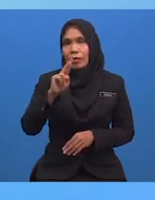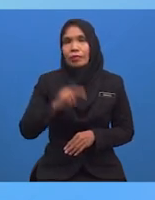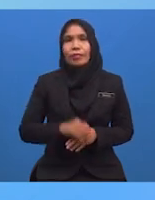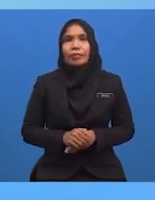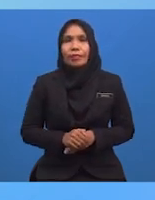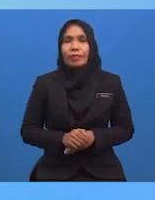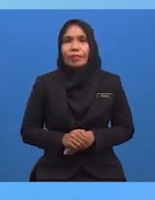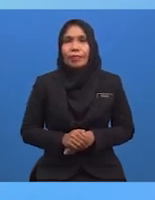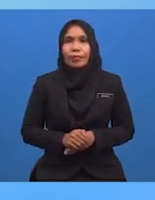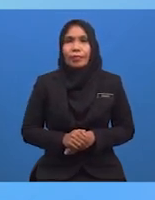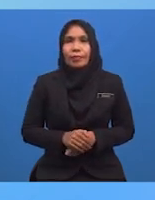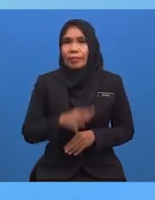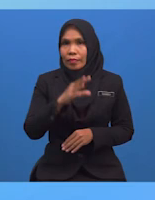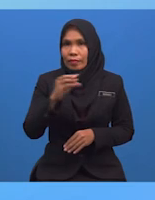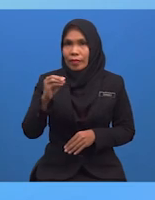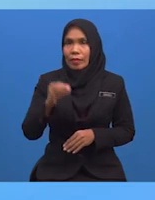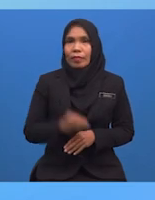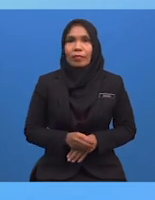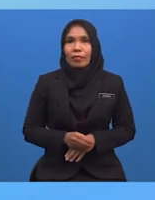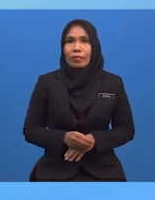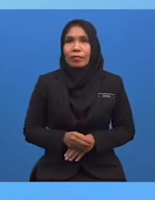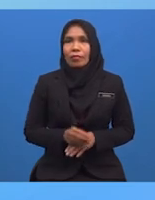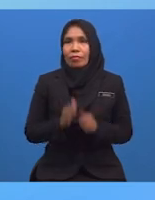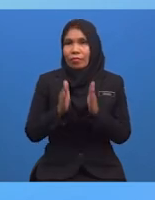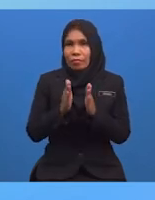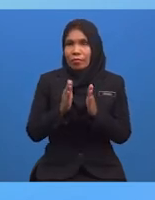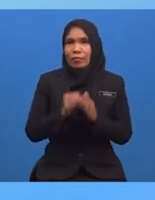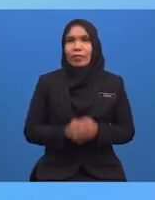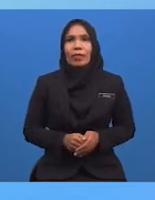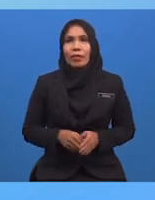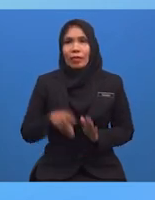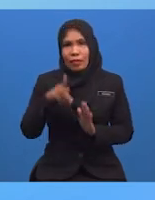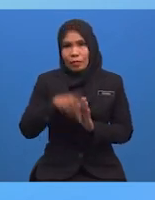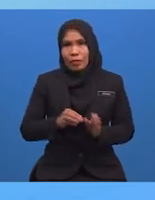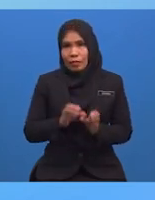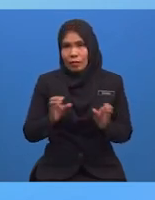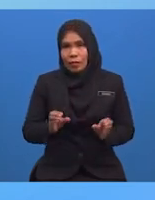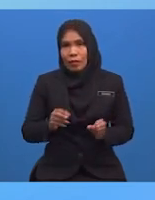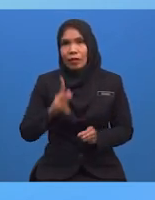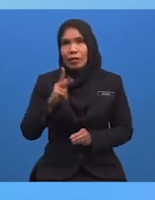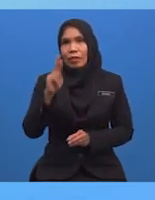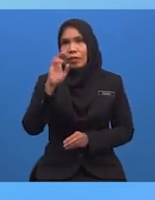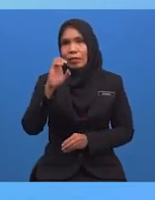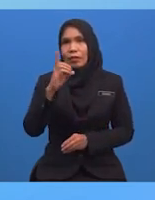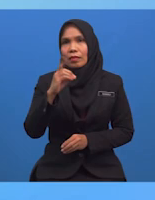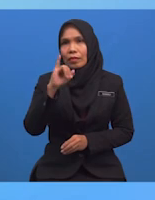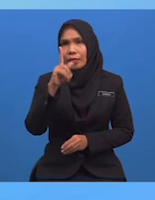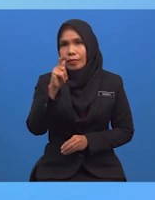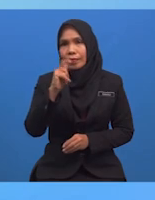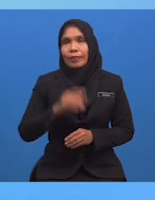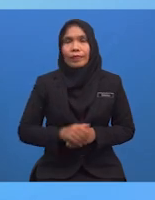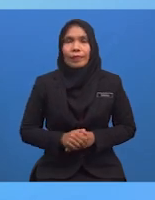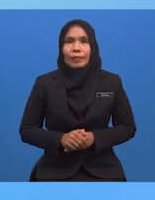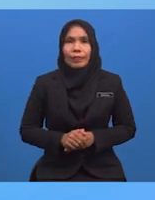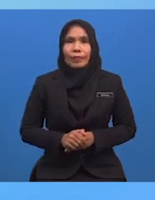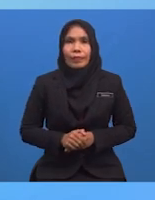kos pinjaman dan mengehadkan penciptaan kredit. Akibatnya, penawaran wang